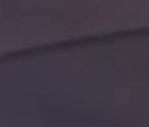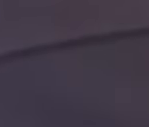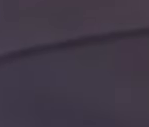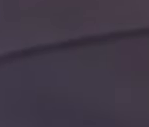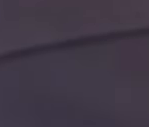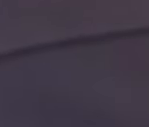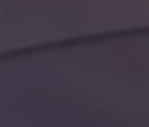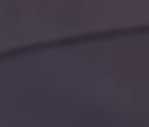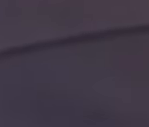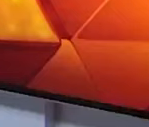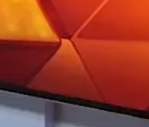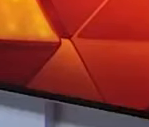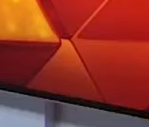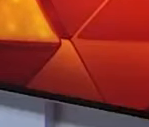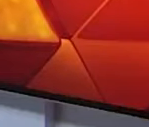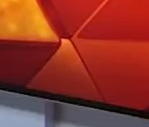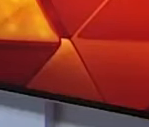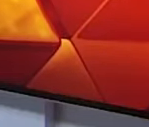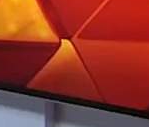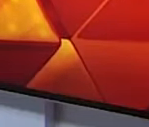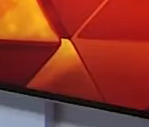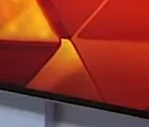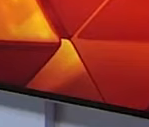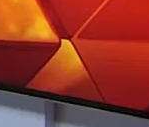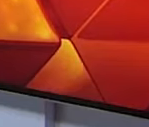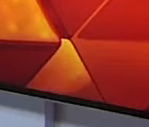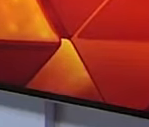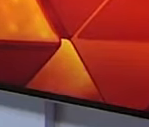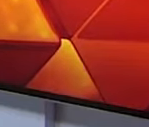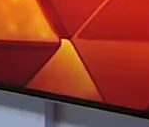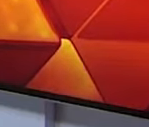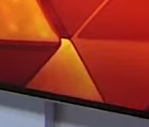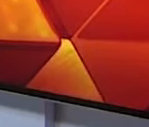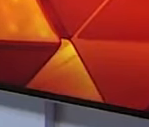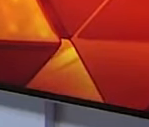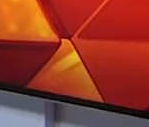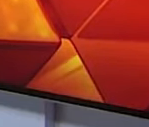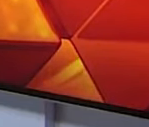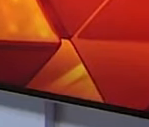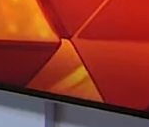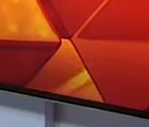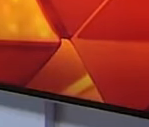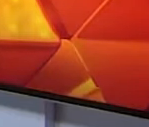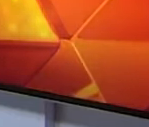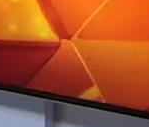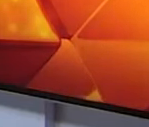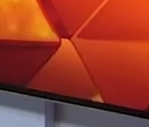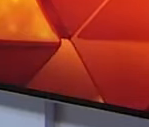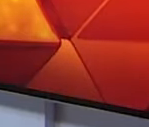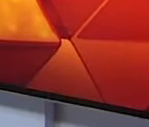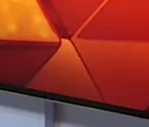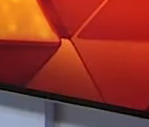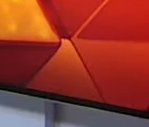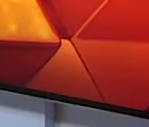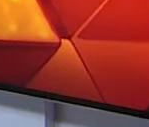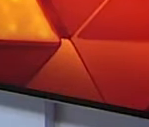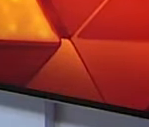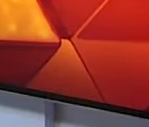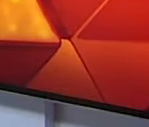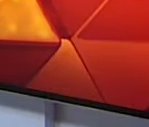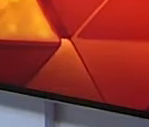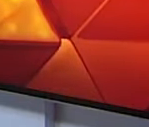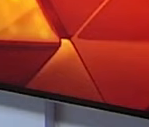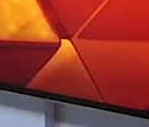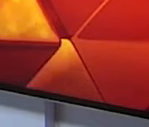Showbiz Happenings. Para sa mas mahabang chikahan, visit and subscribe to GMA Integrated News on YouTube. At para sa